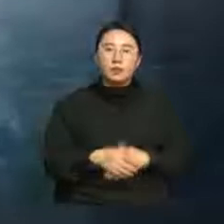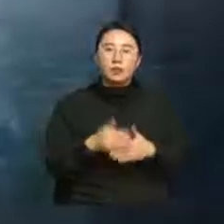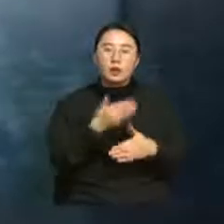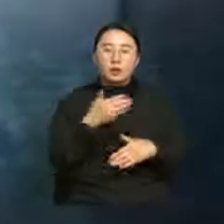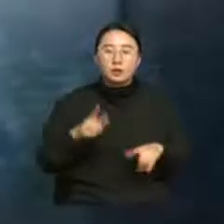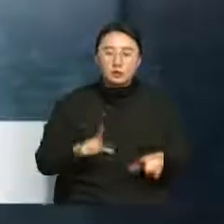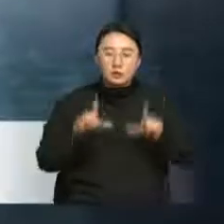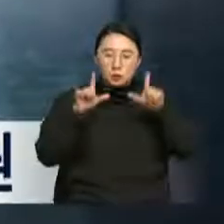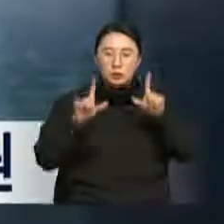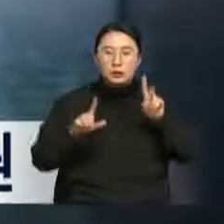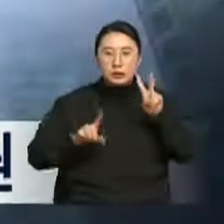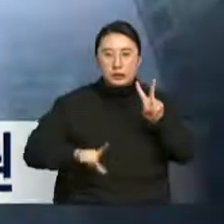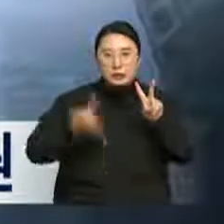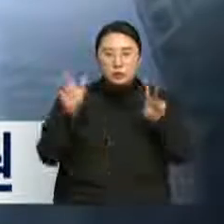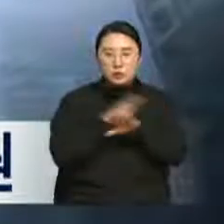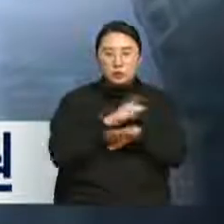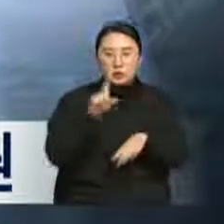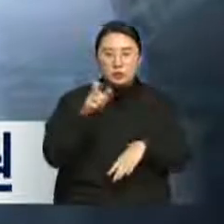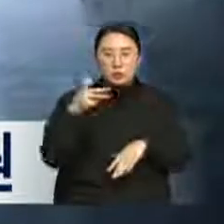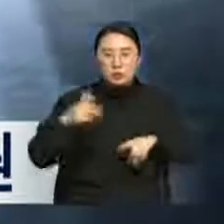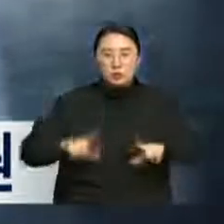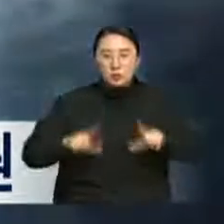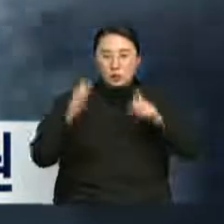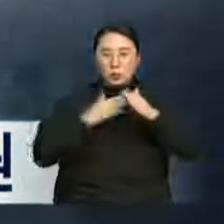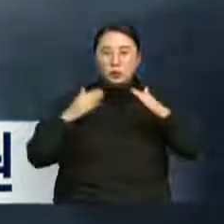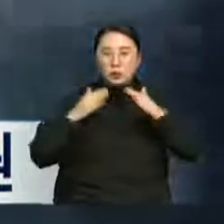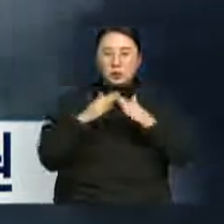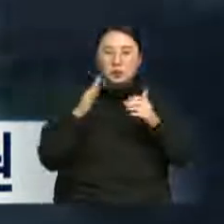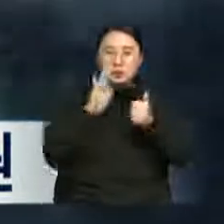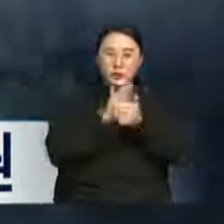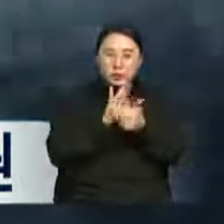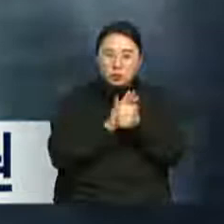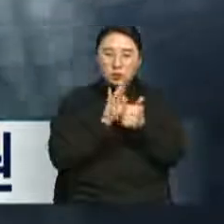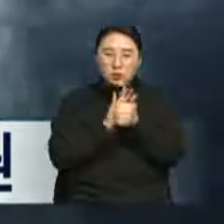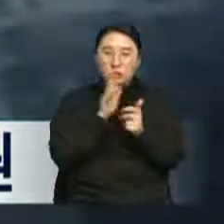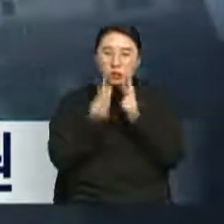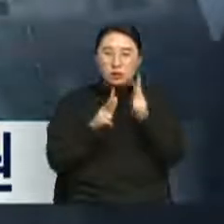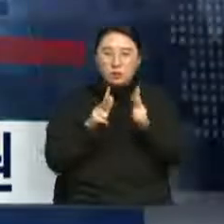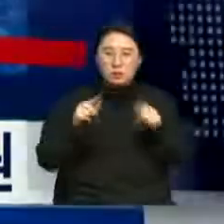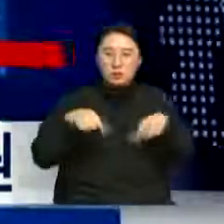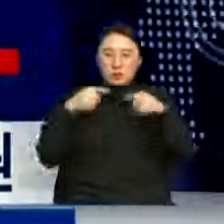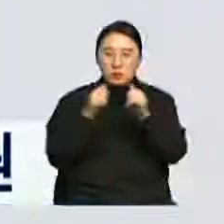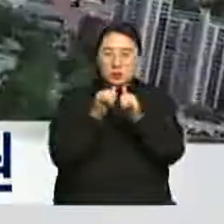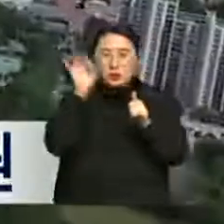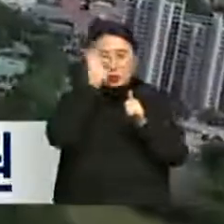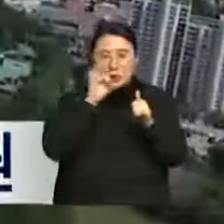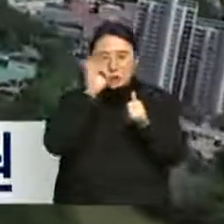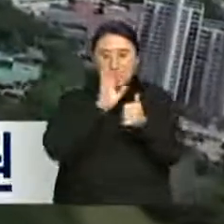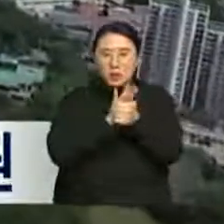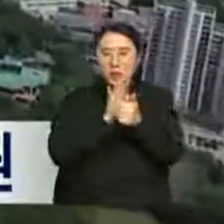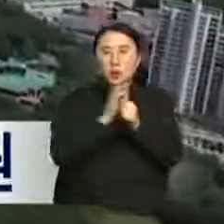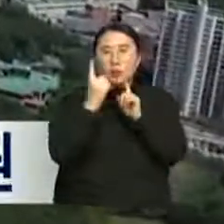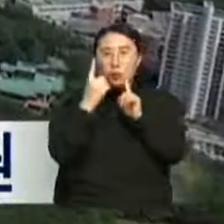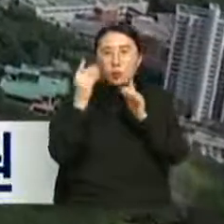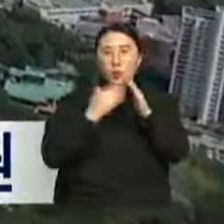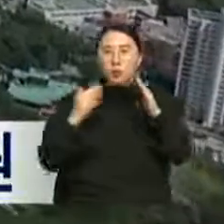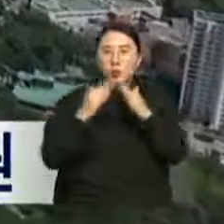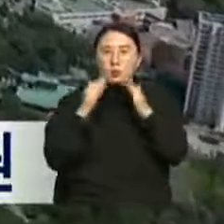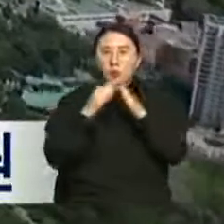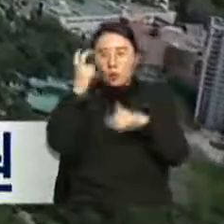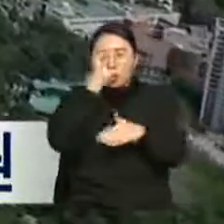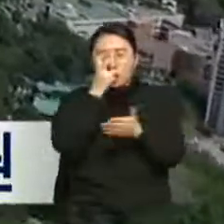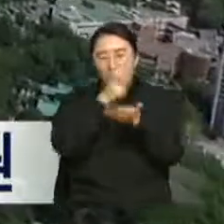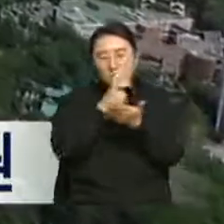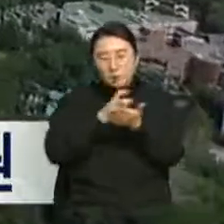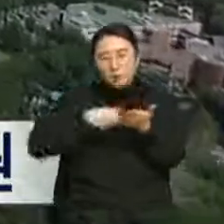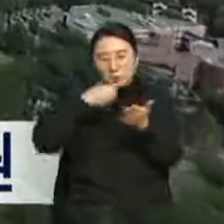강동구가 다음달 2일부터 12일까지 공동주택 지원 사업 참여자를 공개 모집합니다 지원대상은 공동주택 관리